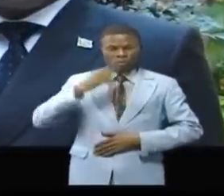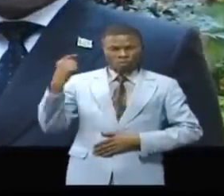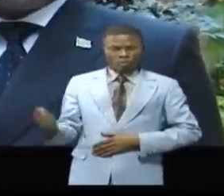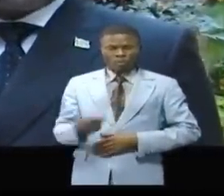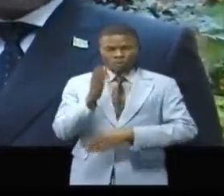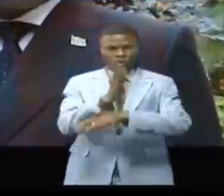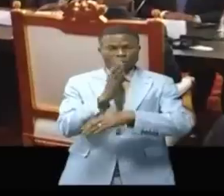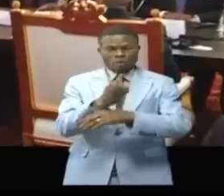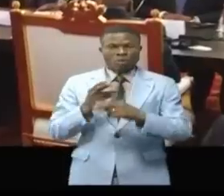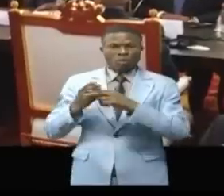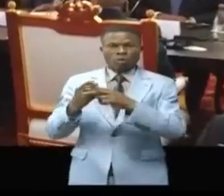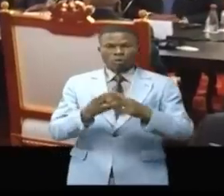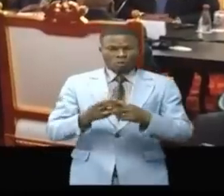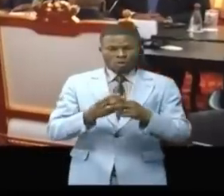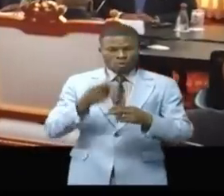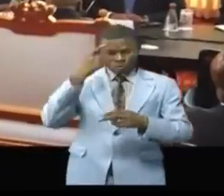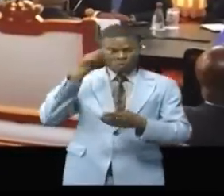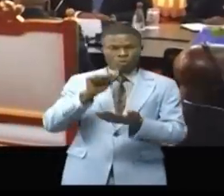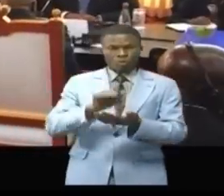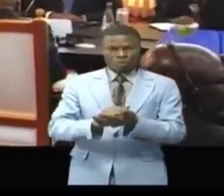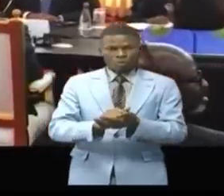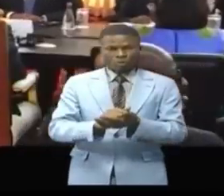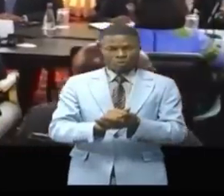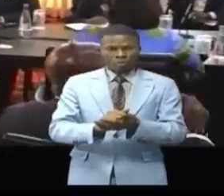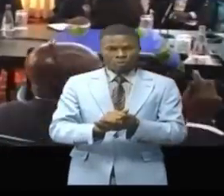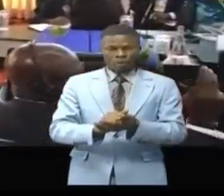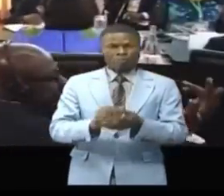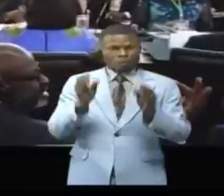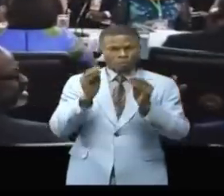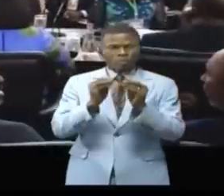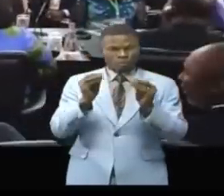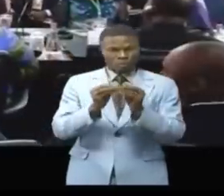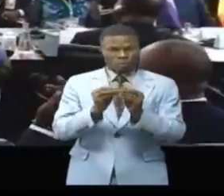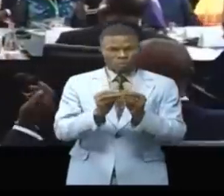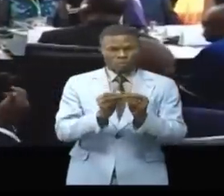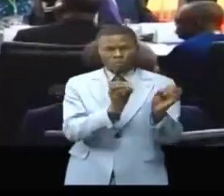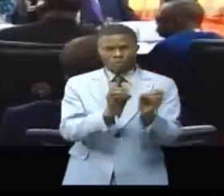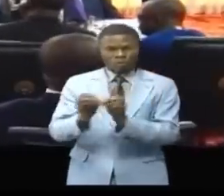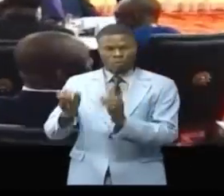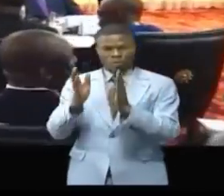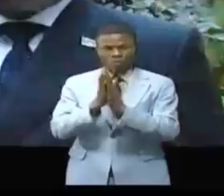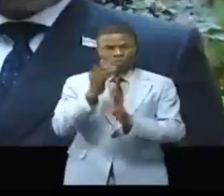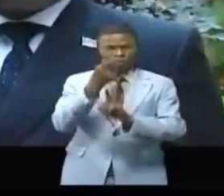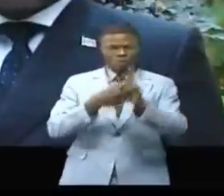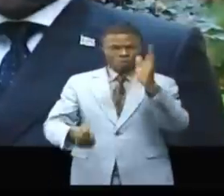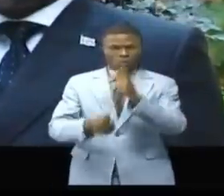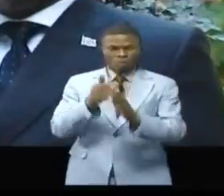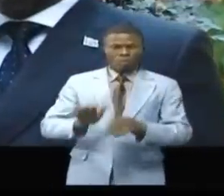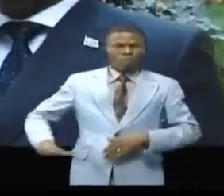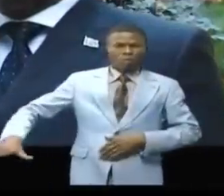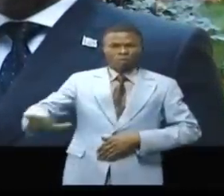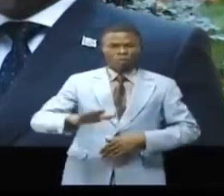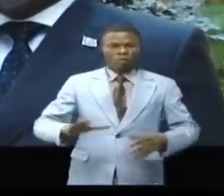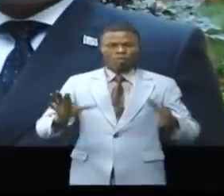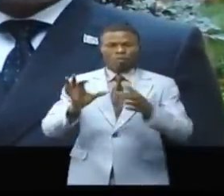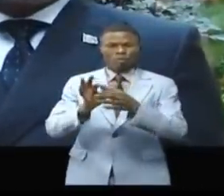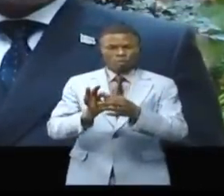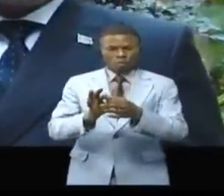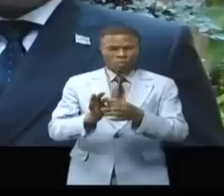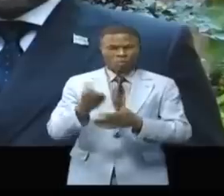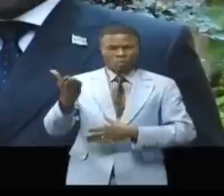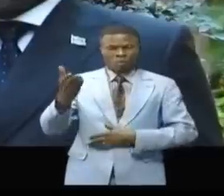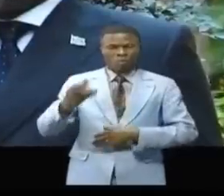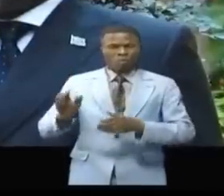de sécurité. À ce titre-là, il y aura une réunion le 10 novembre à New York, réunion de haut niveau,